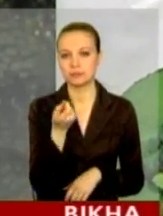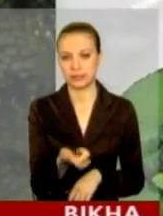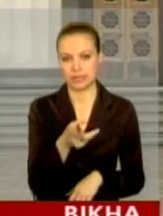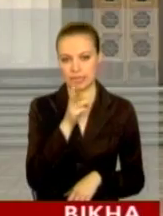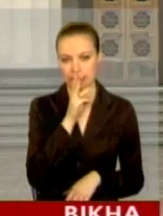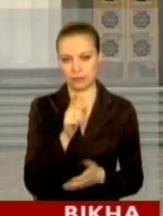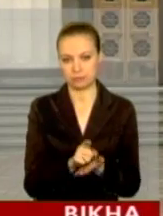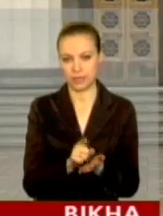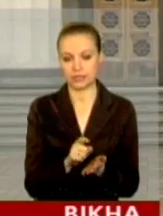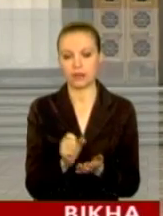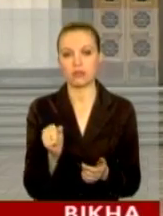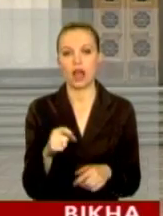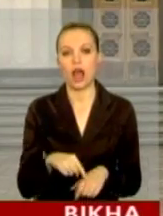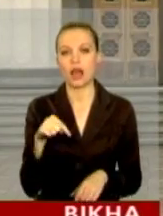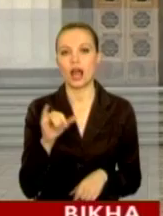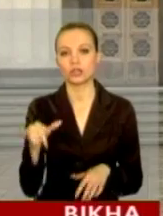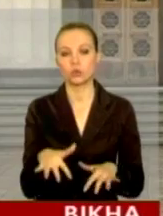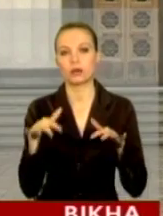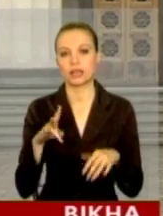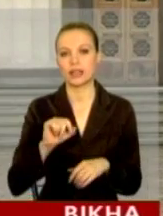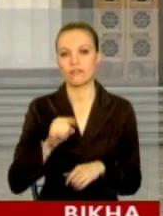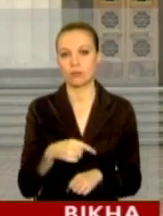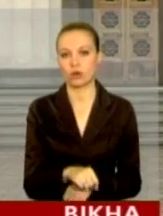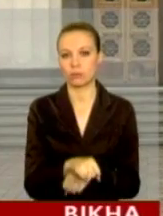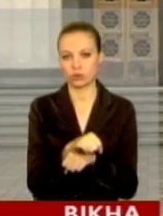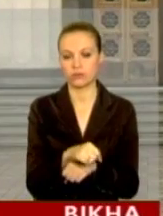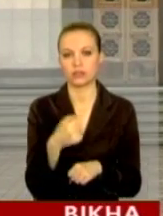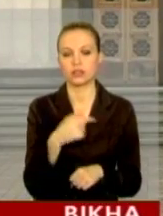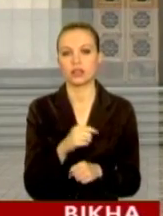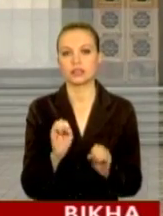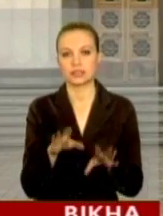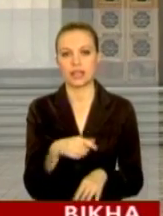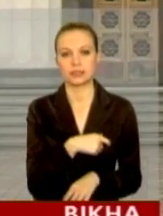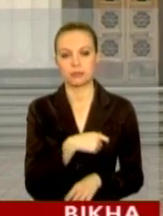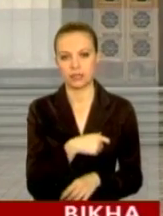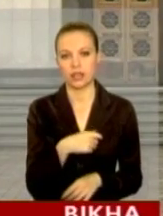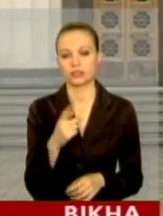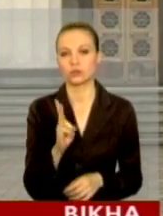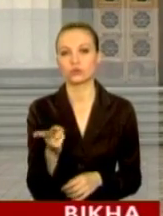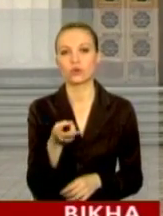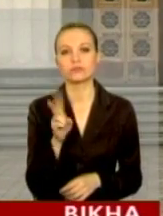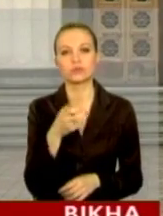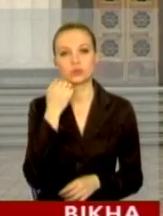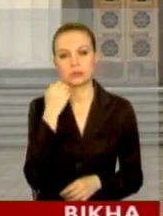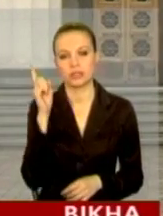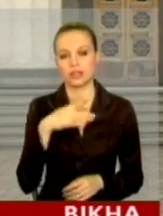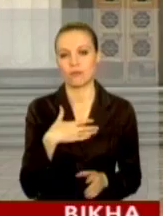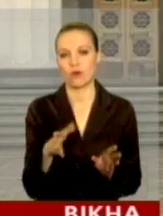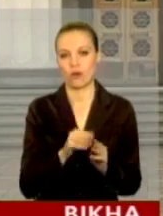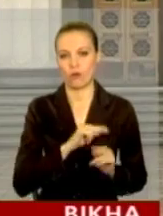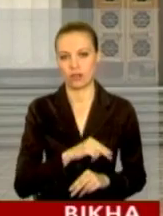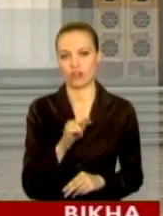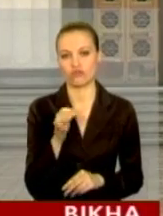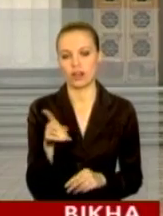пенсія чи є реакція парламентарів на вимоги протестувальників скласти мандати депутатів сумісників ззнаю моя колега Юлія